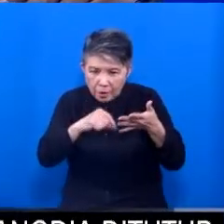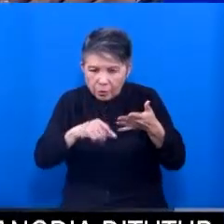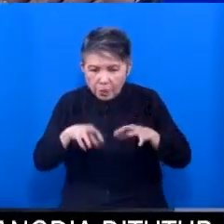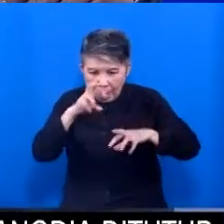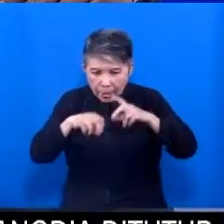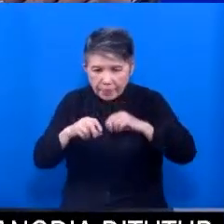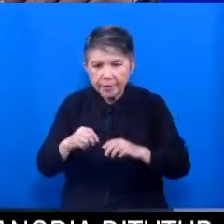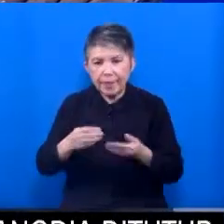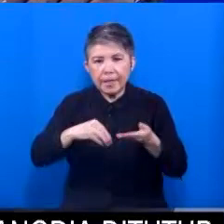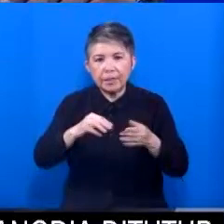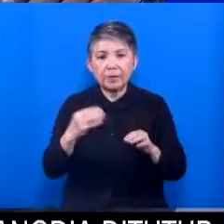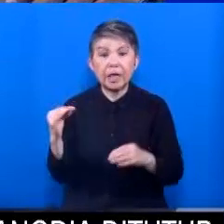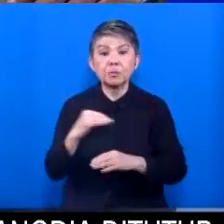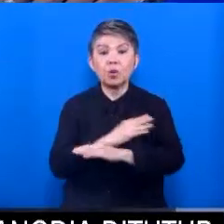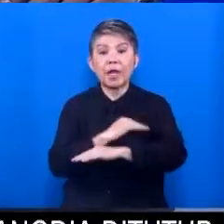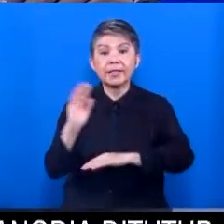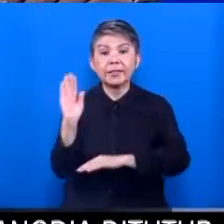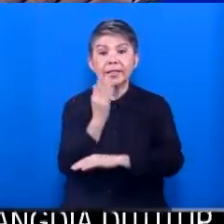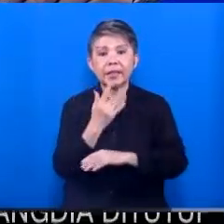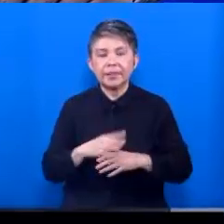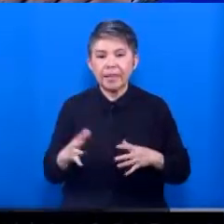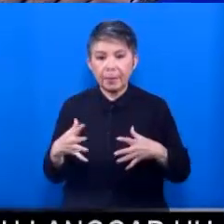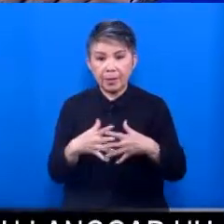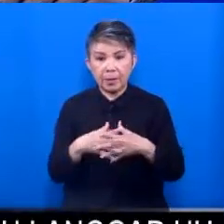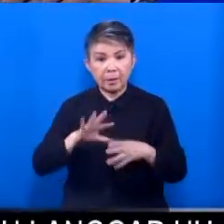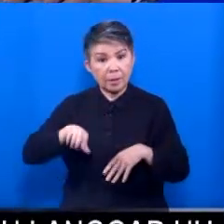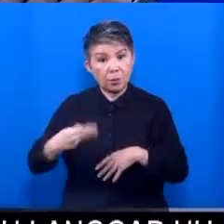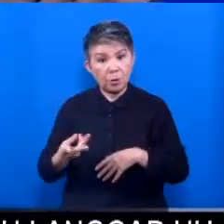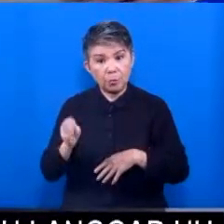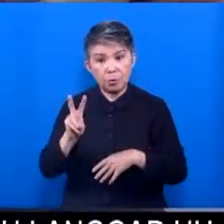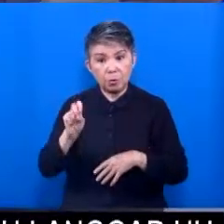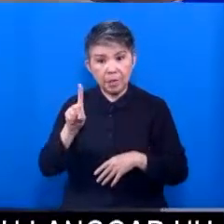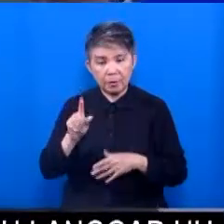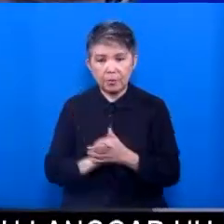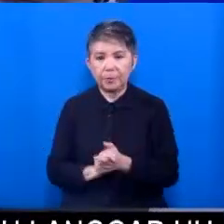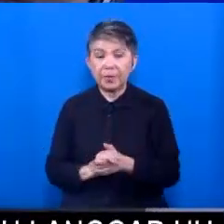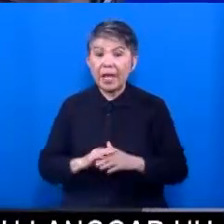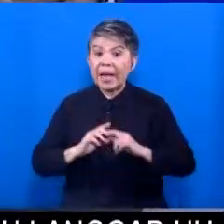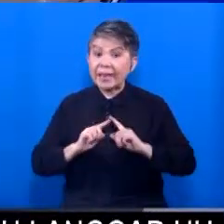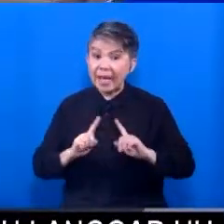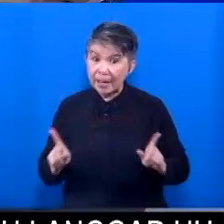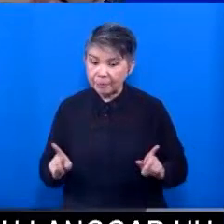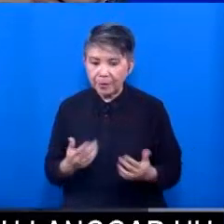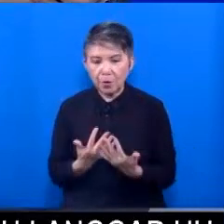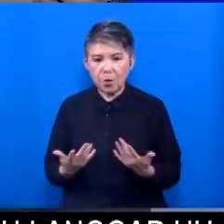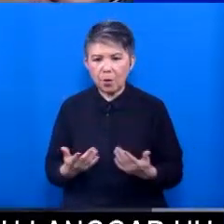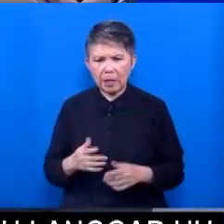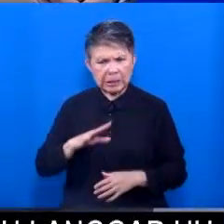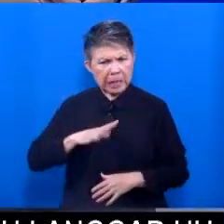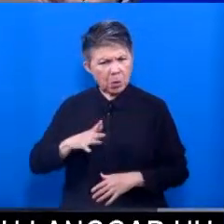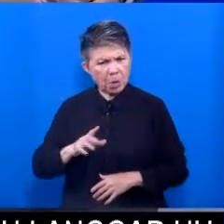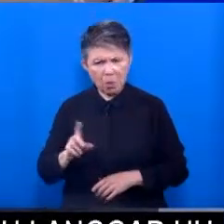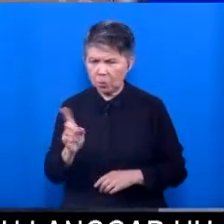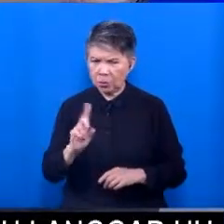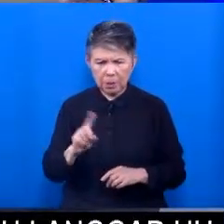analisis data transportasi di Amerika Serikat tahun 2021. Namun beberapa kalangan meragukan parameter pengukuran